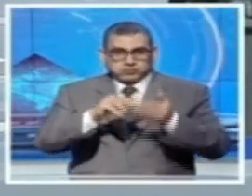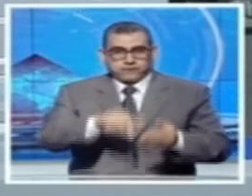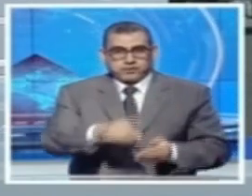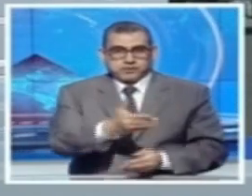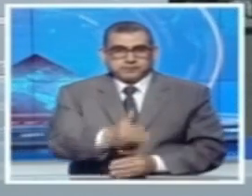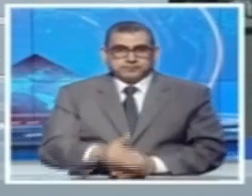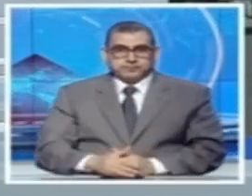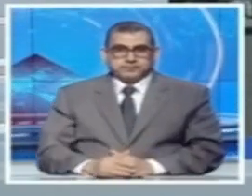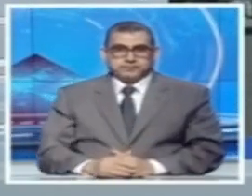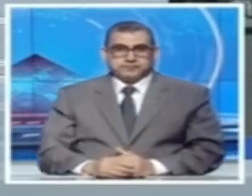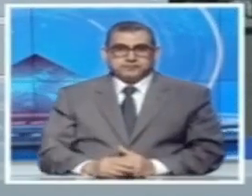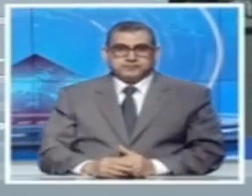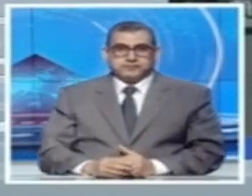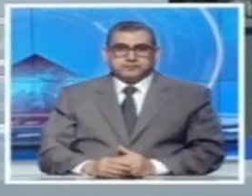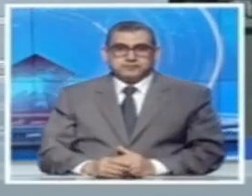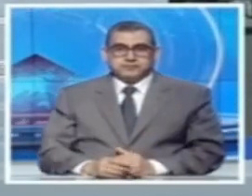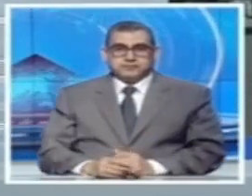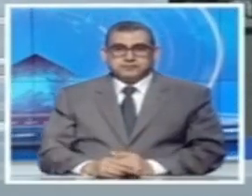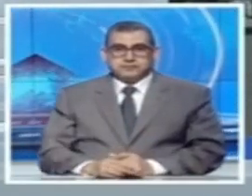مختلفة.